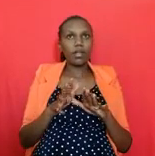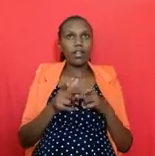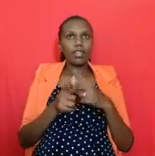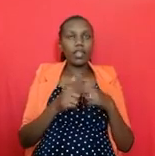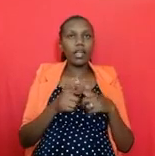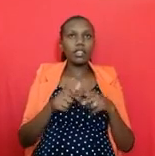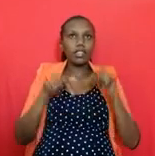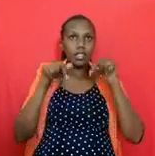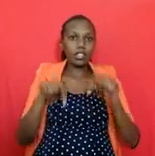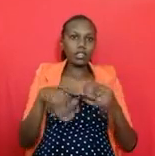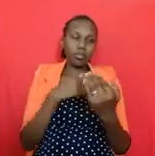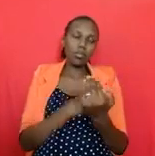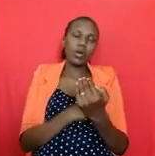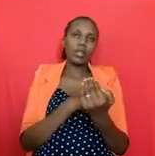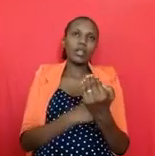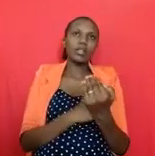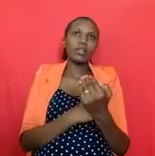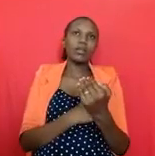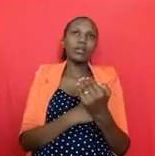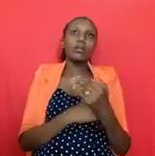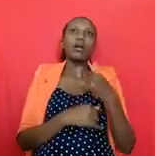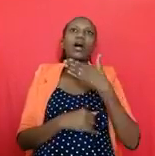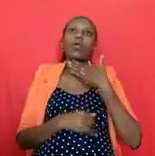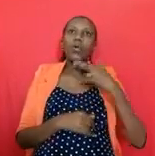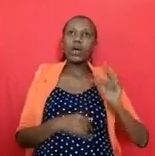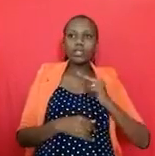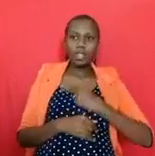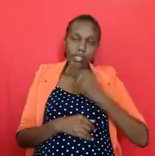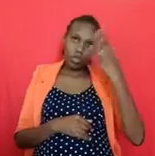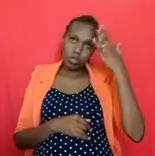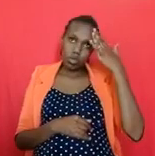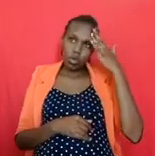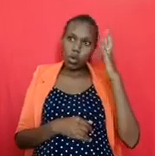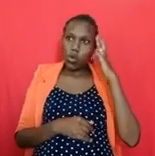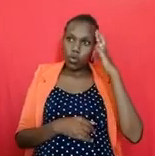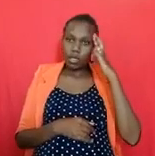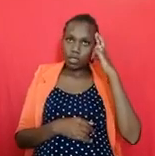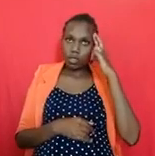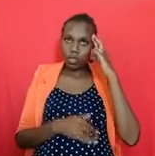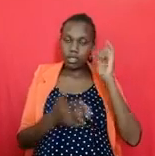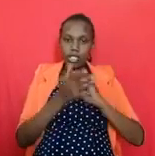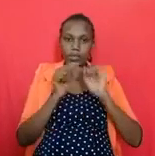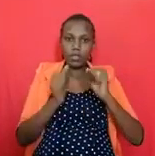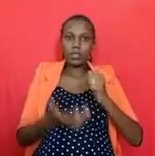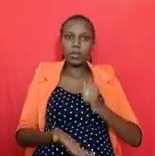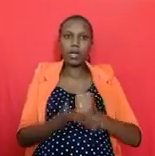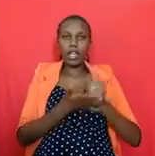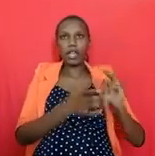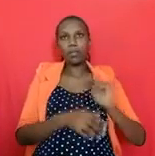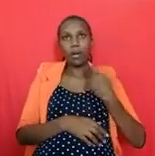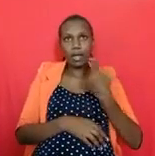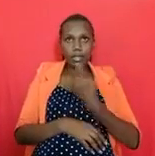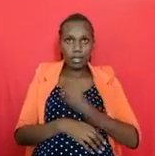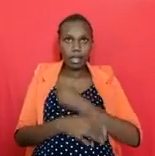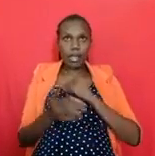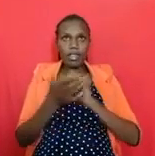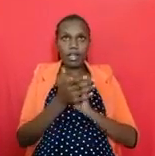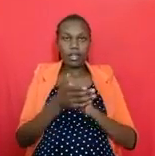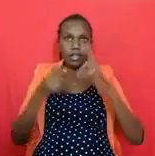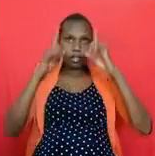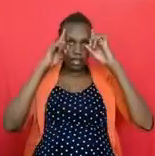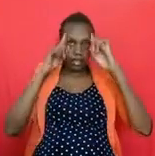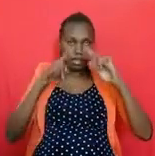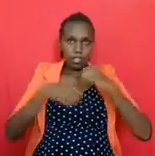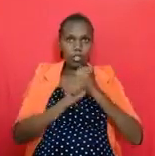ruciini rwa umuthi ndirenda tumenye niki kingituma kingituhotithia matua macio